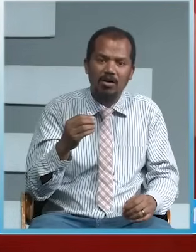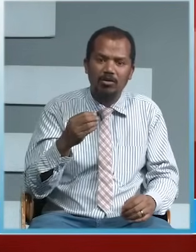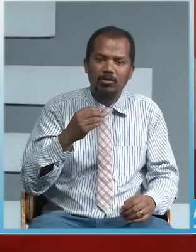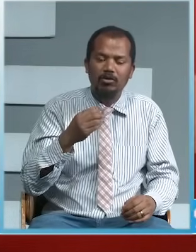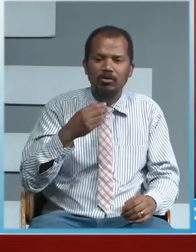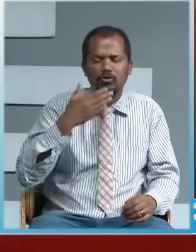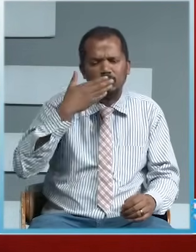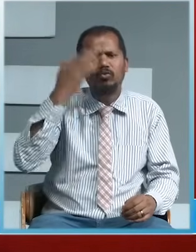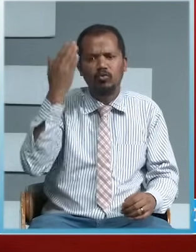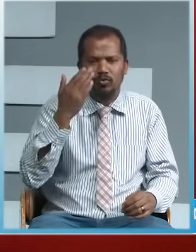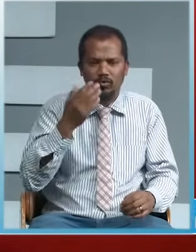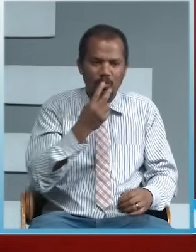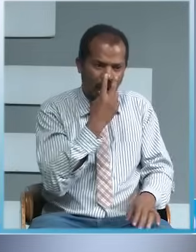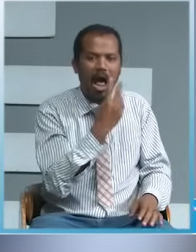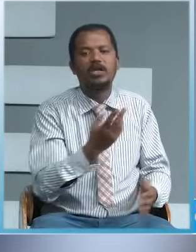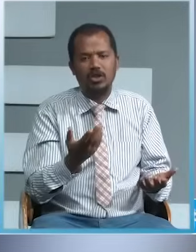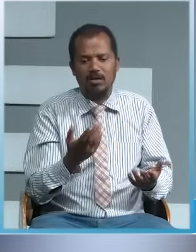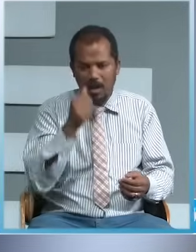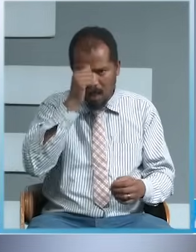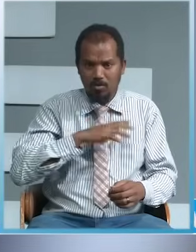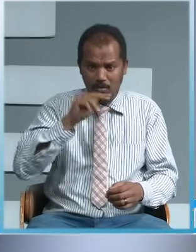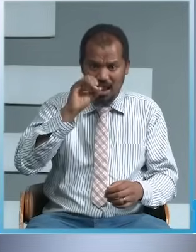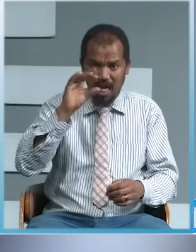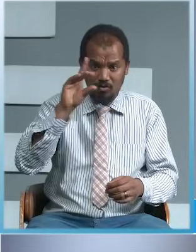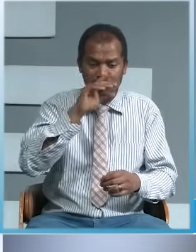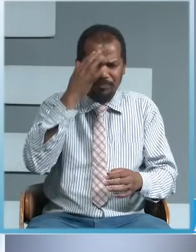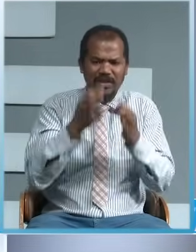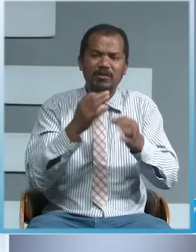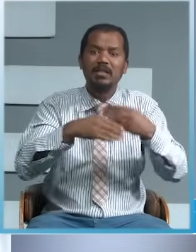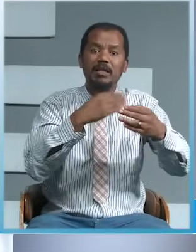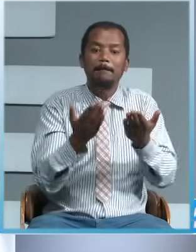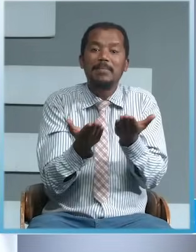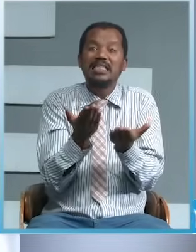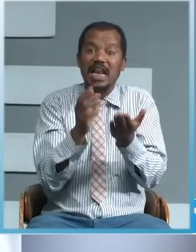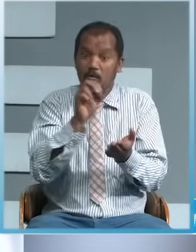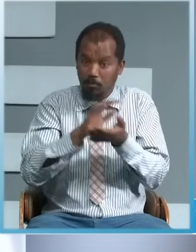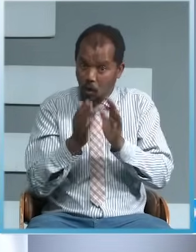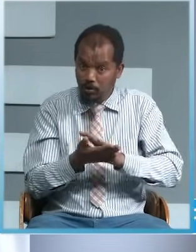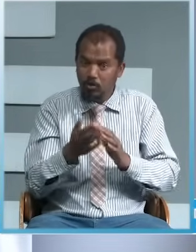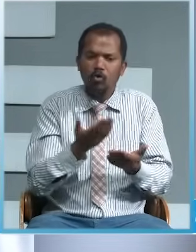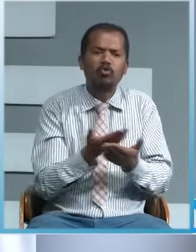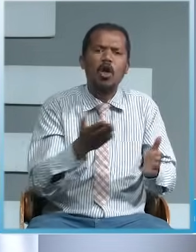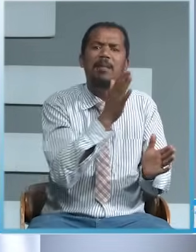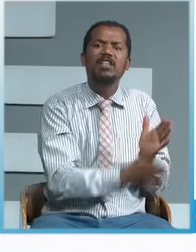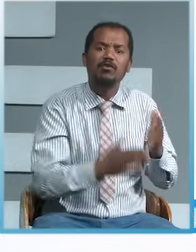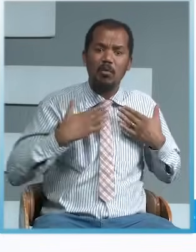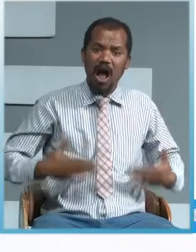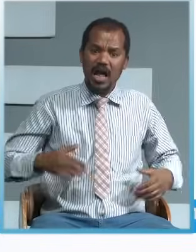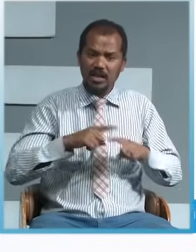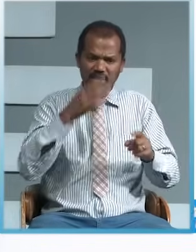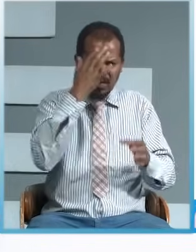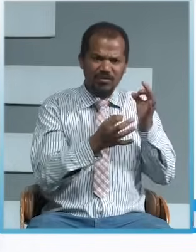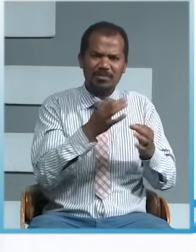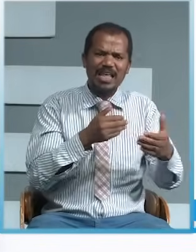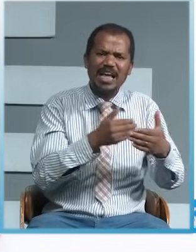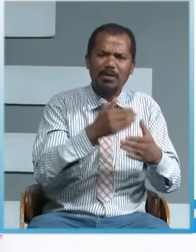ጥሩ እንትን ያየንባቸው ናቸው። አቶ መላኩ ሳህሌ ምንም እንኳን የፍርድ ቤት ሂደቱ ሚዛናዊ ቢሆንም ጉዳዩን የሚያስፈጽሙ አካላት ግን ከፍርድ